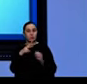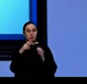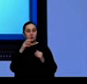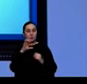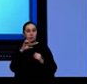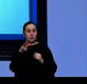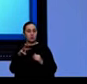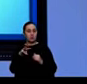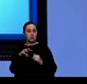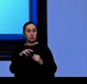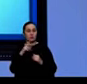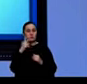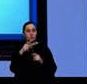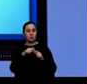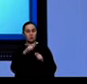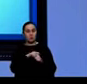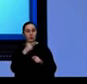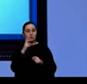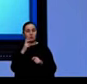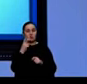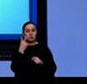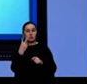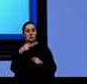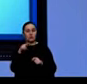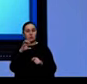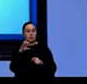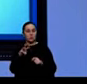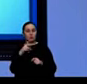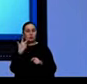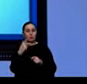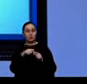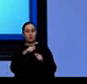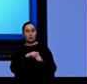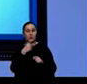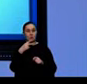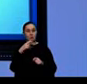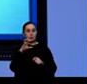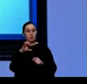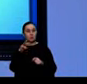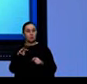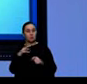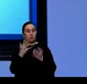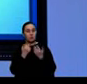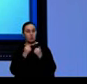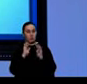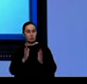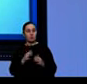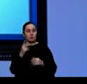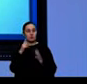320 сантиметр 3 метр 2 дециметр, яки 3 метр 20 сантиметр қылып